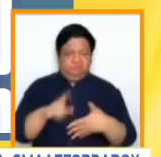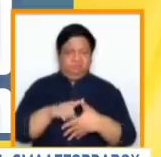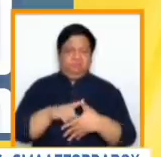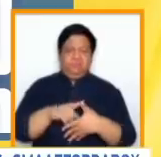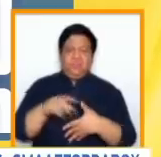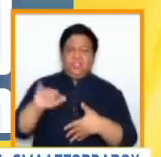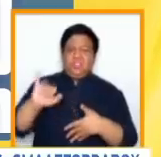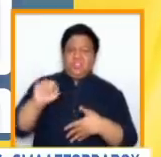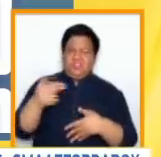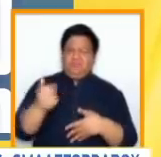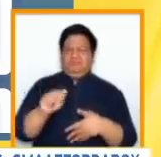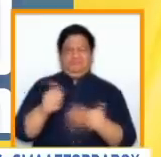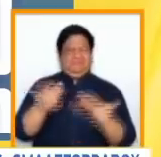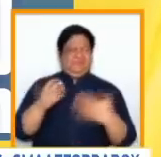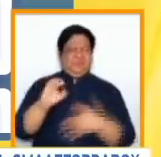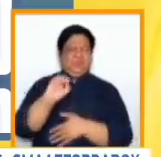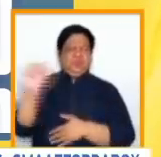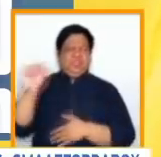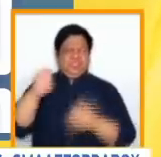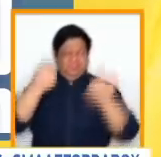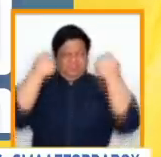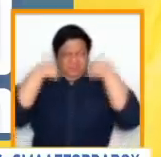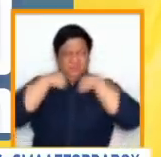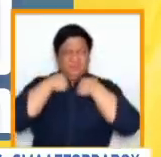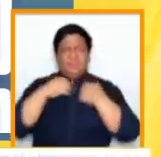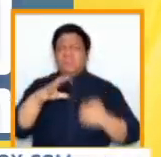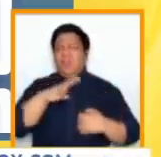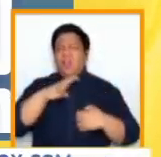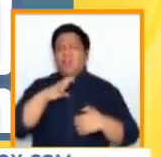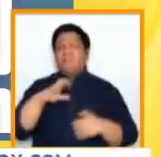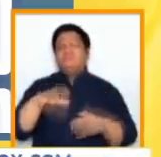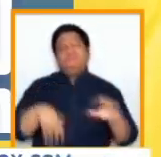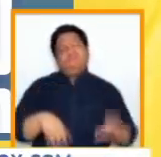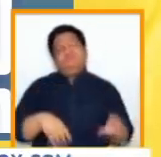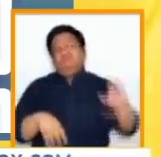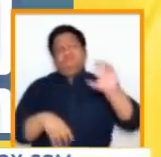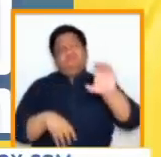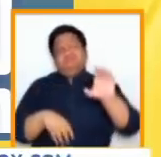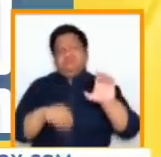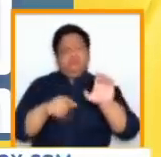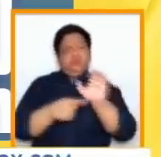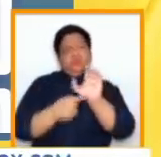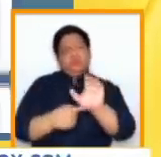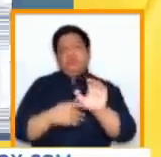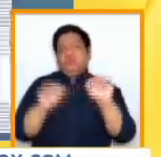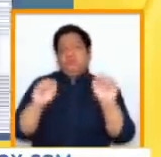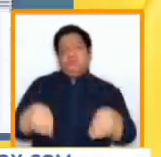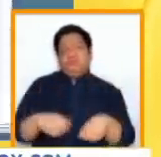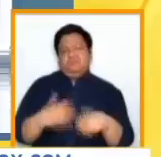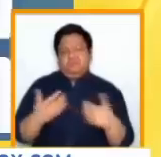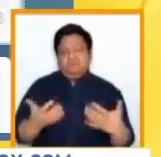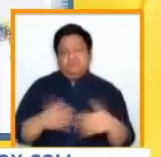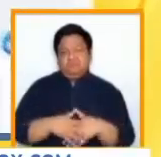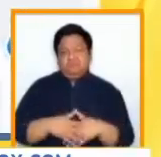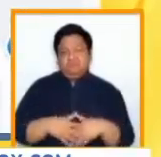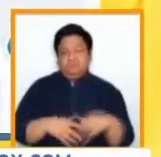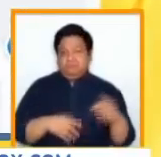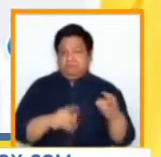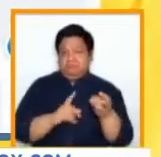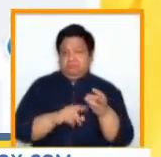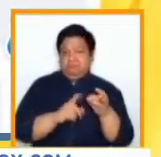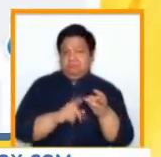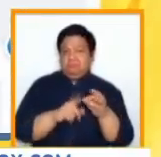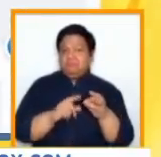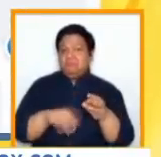liig, pwedeng ilabas na lang daw ang vaccination card kung kailangan itong ipakita. Ayon naman kay Maureen Sanchez, bukod sa dagdag gasto